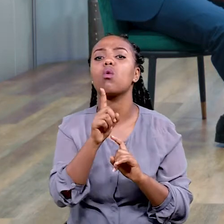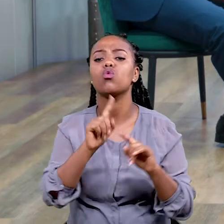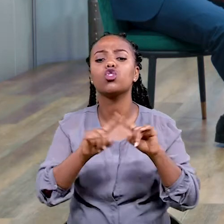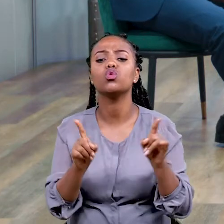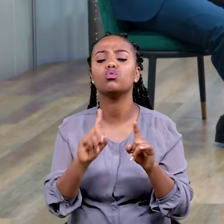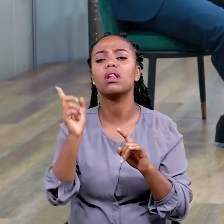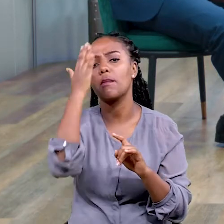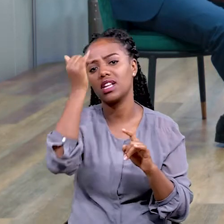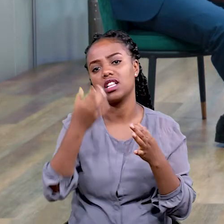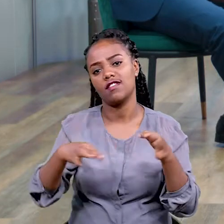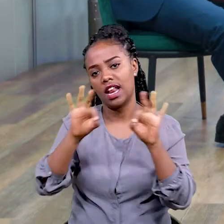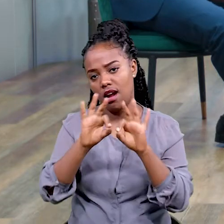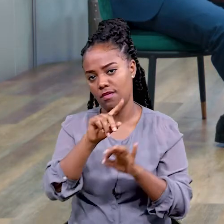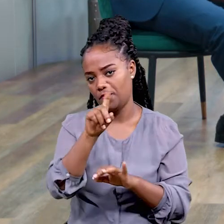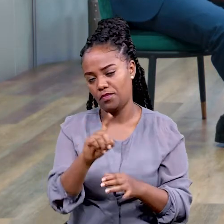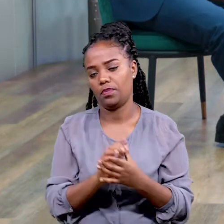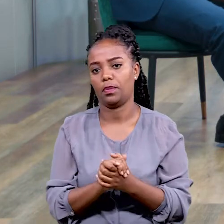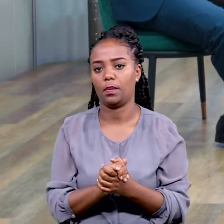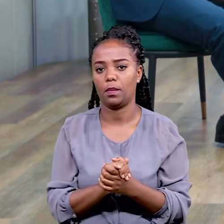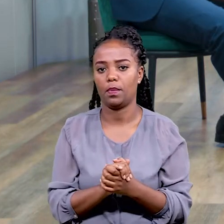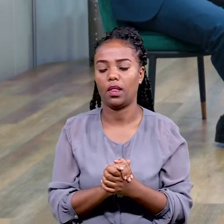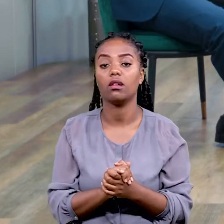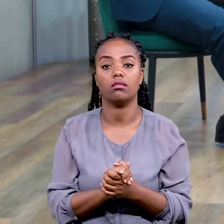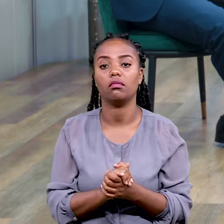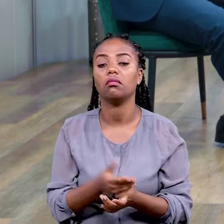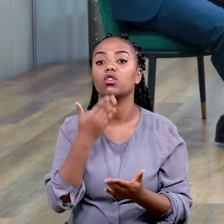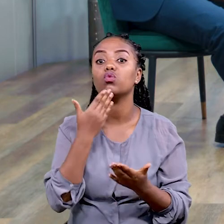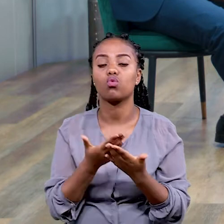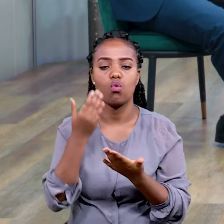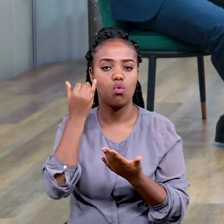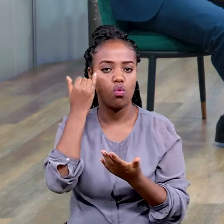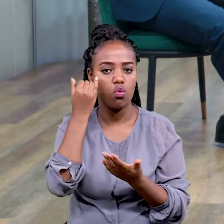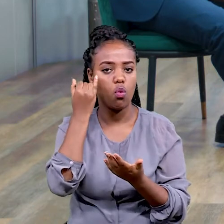ልዩነቶችስ ለምን አስፈለጉ? ጥሩ ሀሳብ ነው።